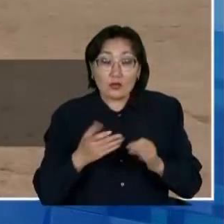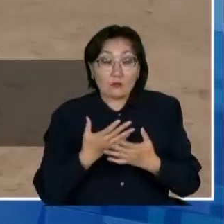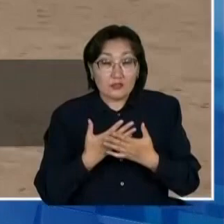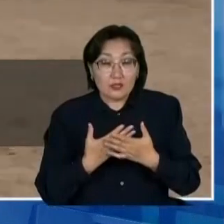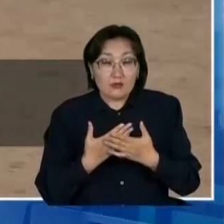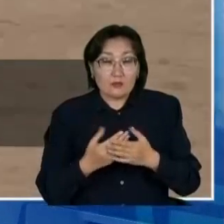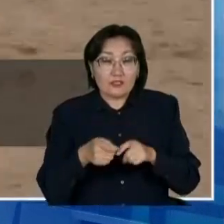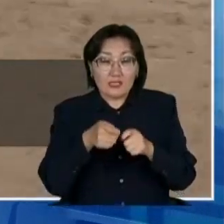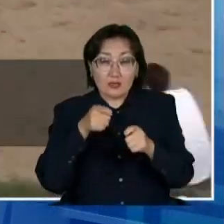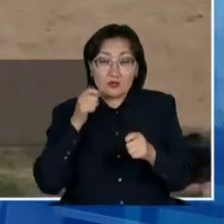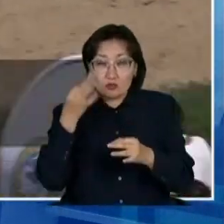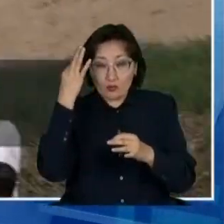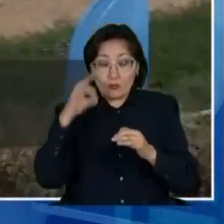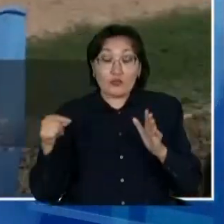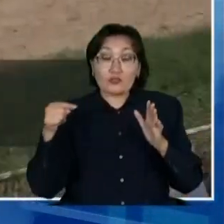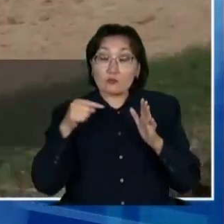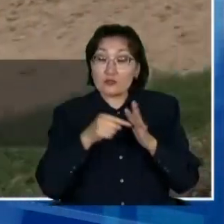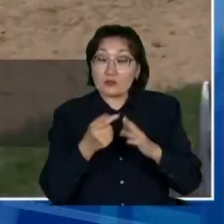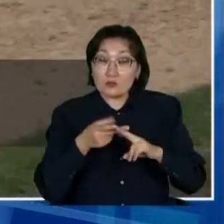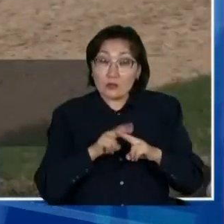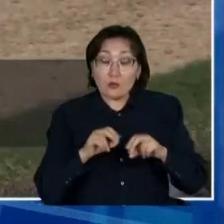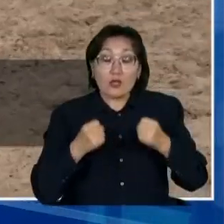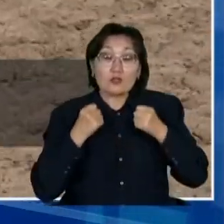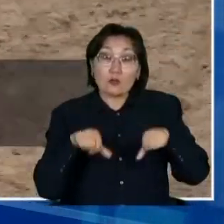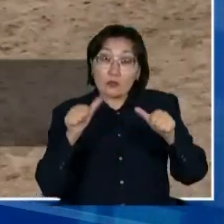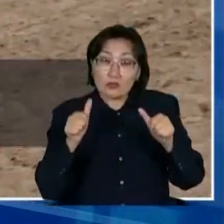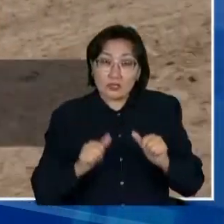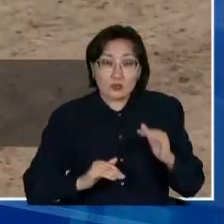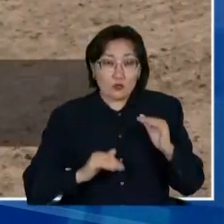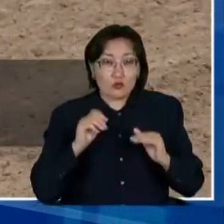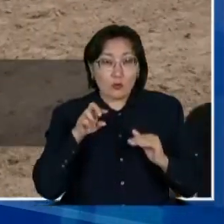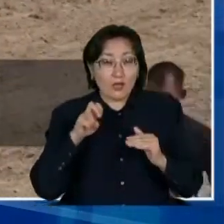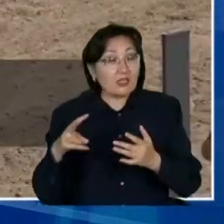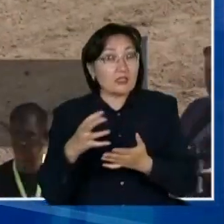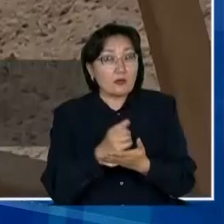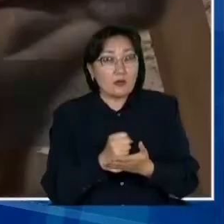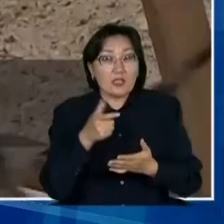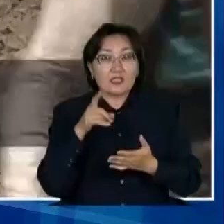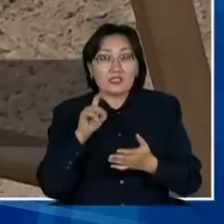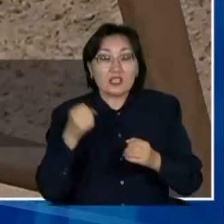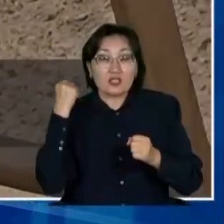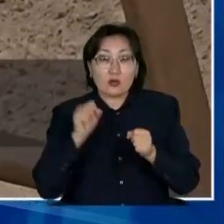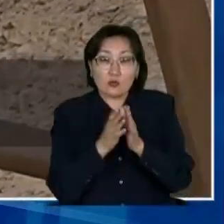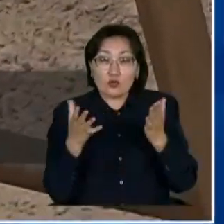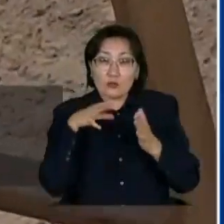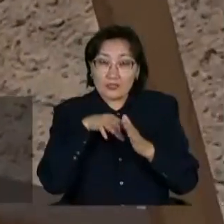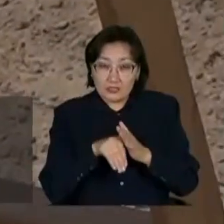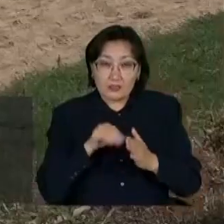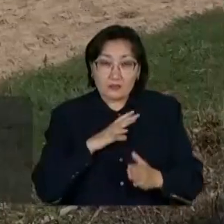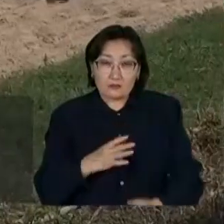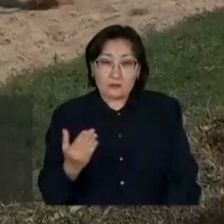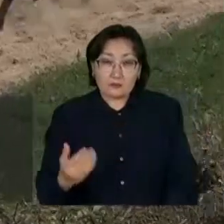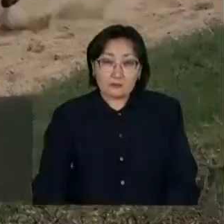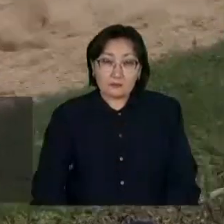Нысанаға жебен дәл тигізген ол, бұған дейінде аталмыш спорт түрінен жоғары ұпайға ие болып, Гиннестің рекордтар кітабына енген.